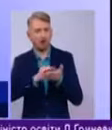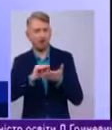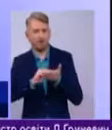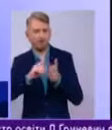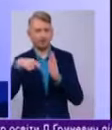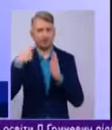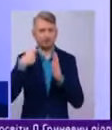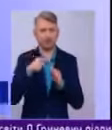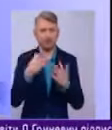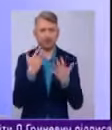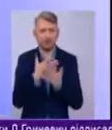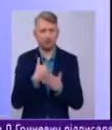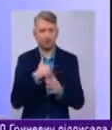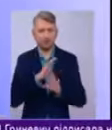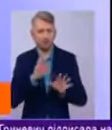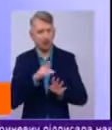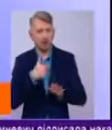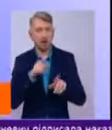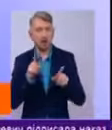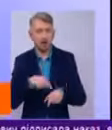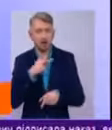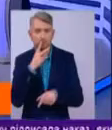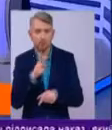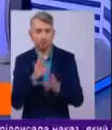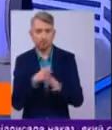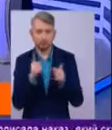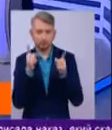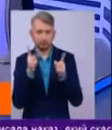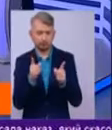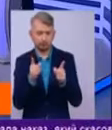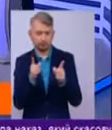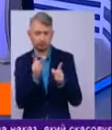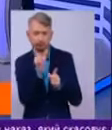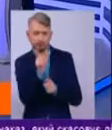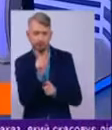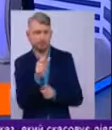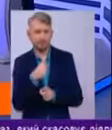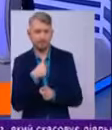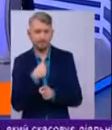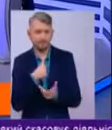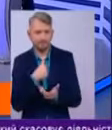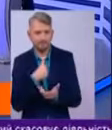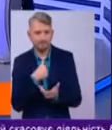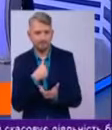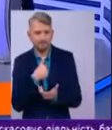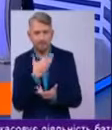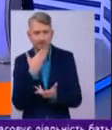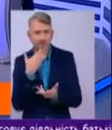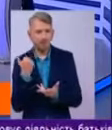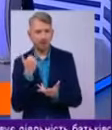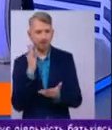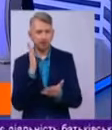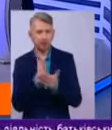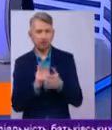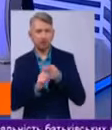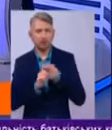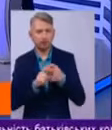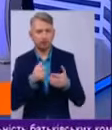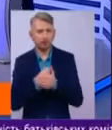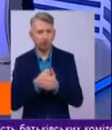продюсером. Я так само дивився тільки тізер, ніяким чином не мав безпосереднього стосунку